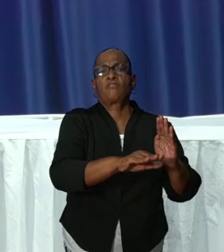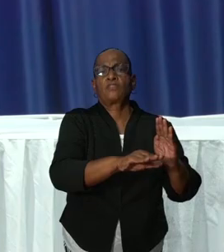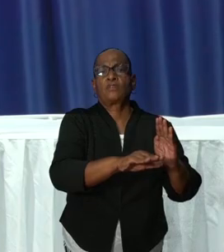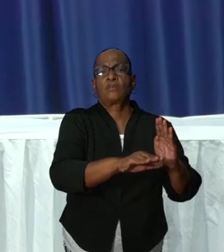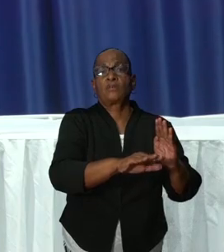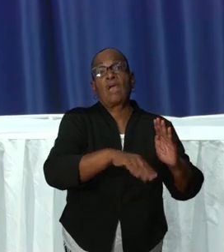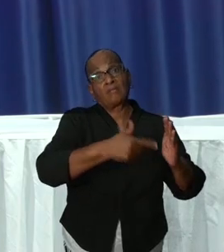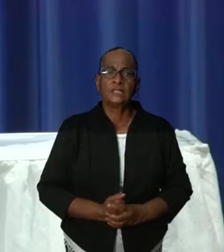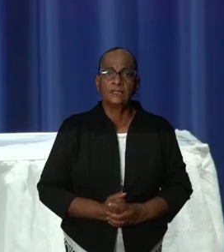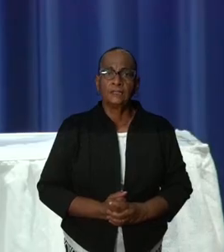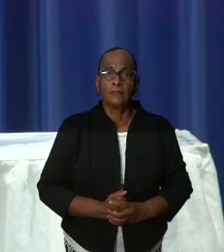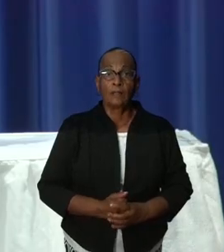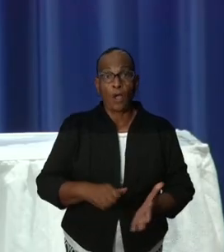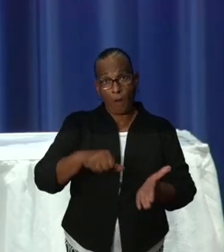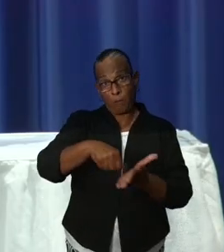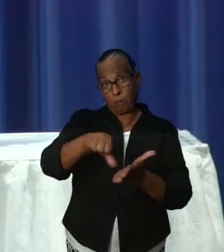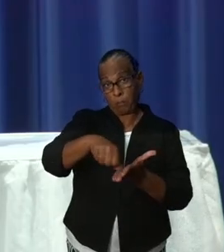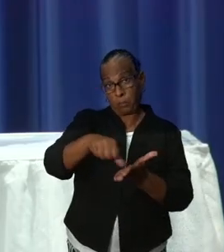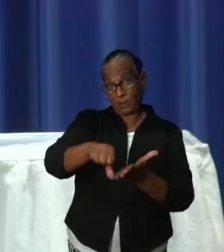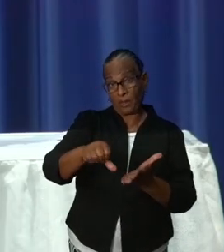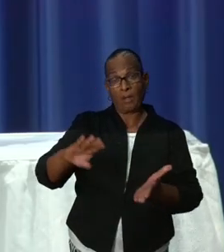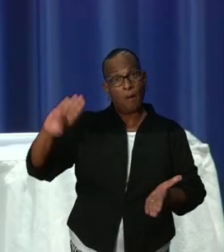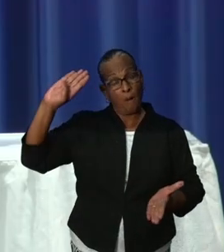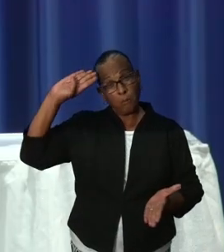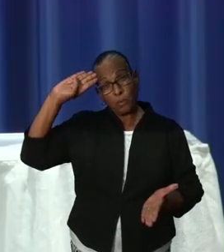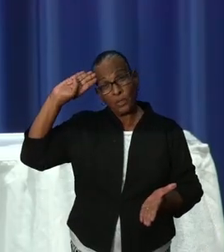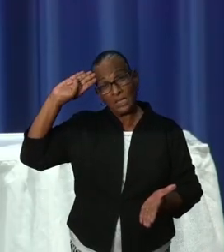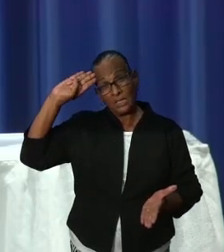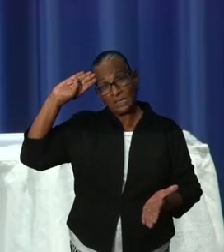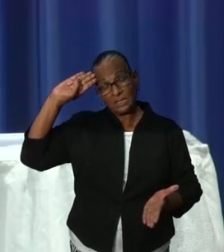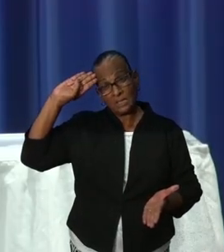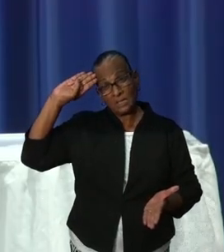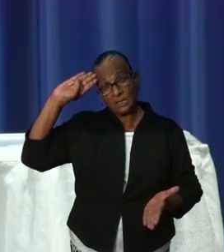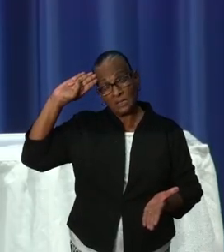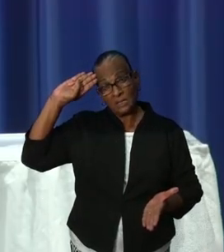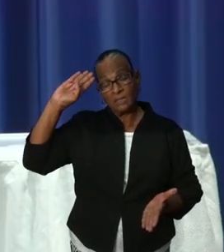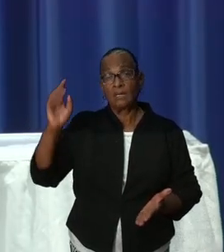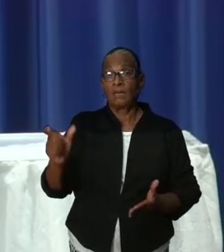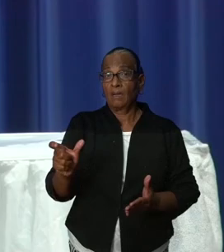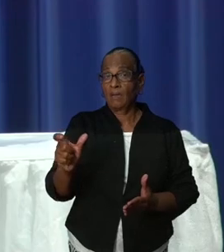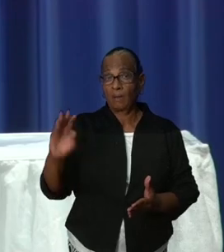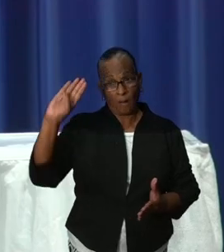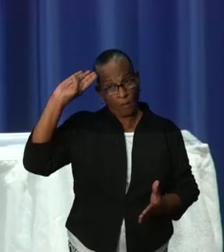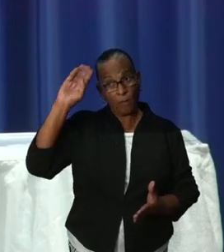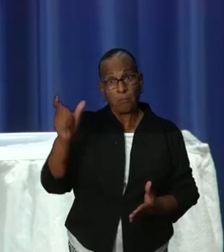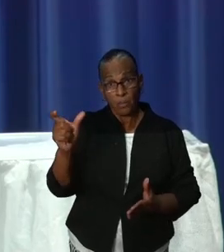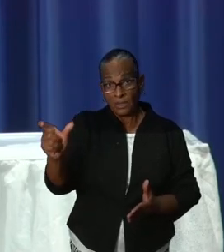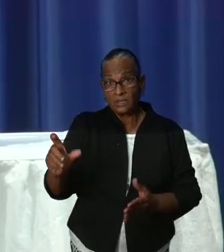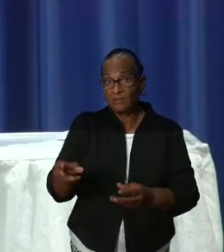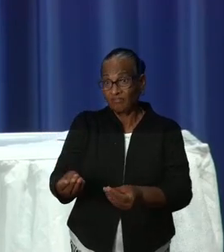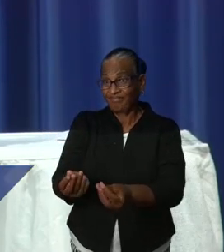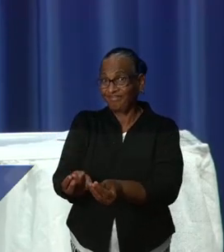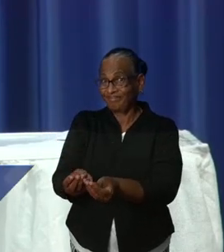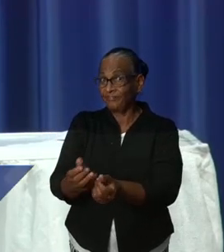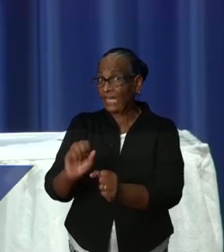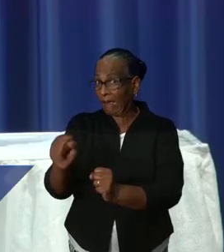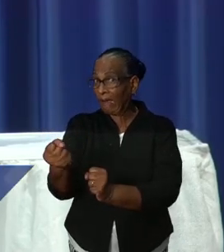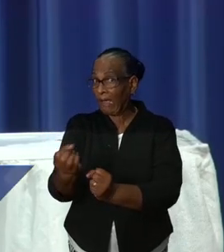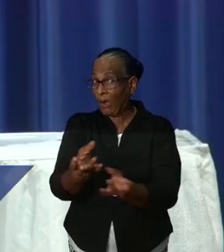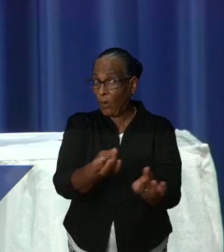moeten worden behandeld. De politie heeft een set aan tools. Laat